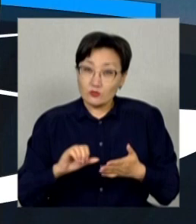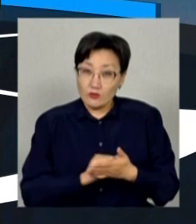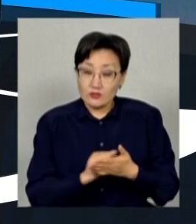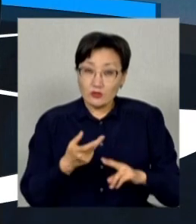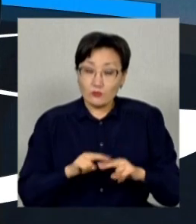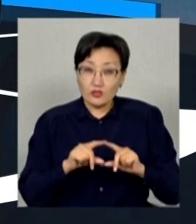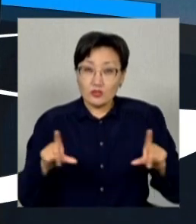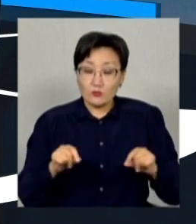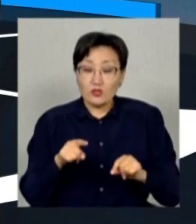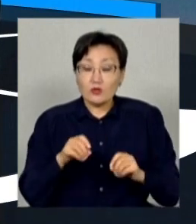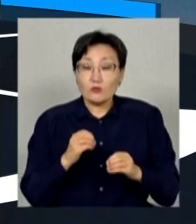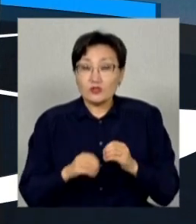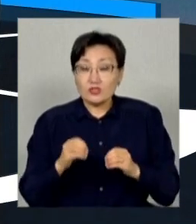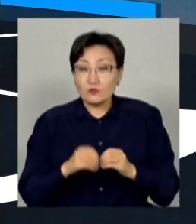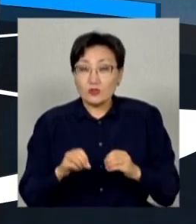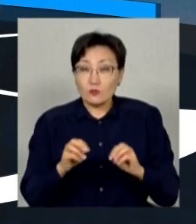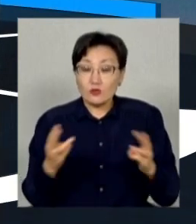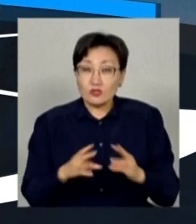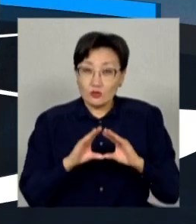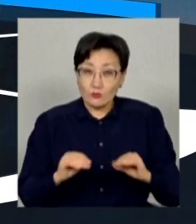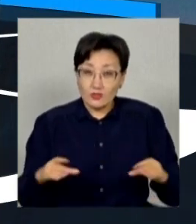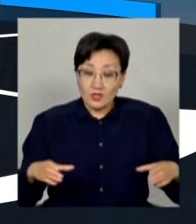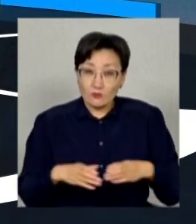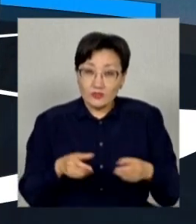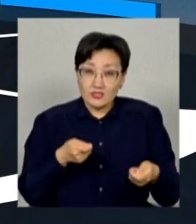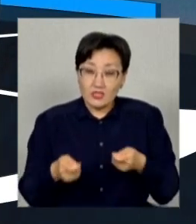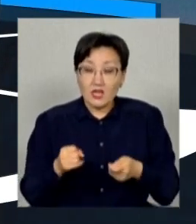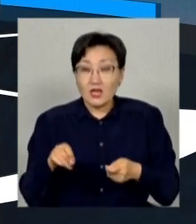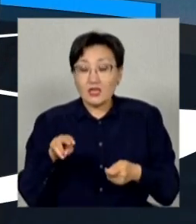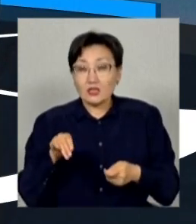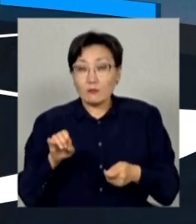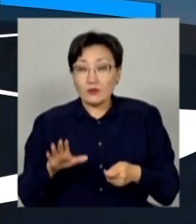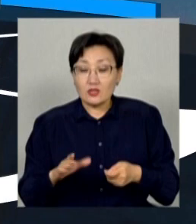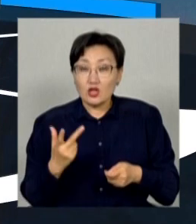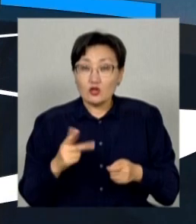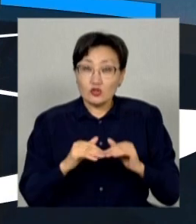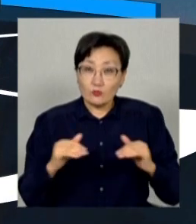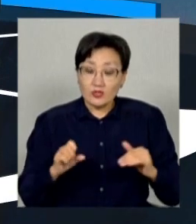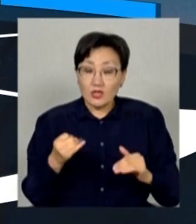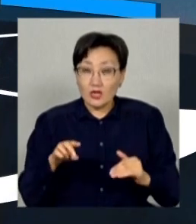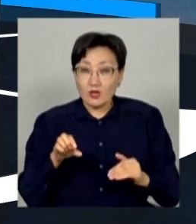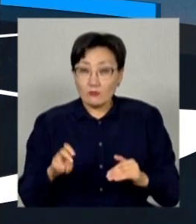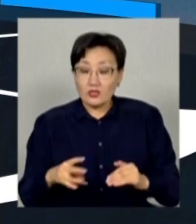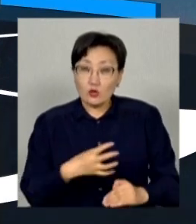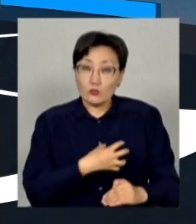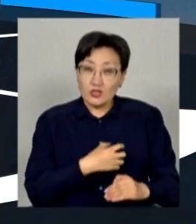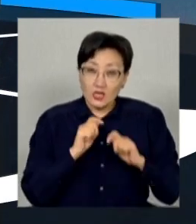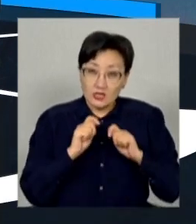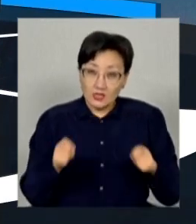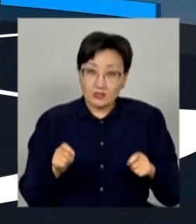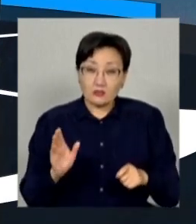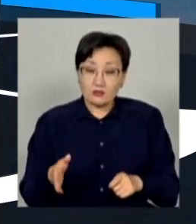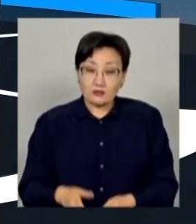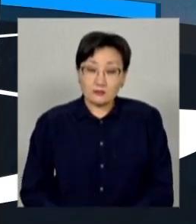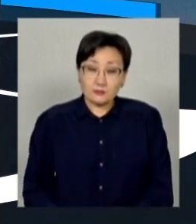осы департаменттегі нөмірі 10-шы өрт сөндіру бөлімінің бөлімше командирі Аян Кемпіров 3-ші дәрежелі айбын орденімен